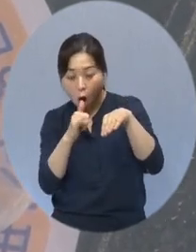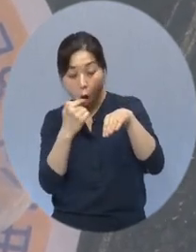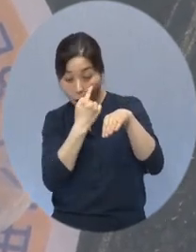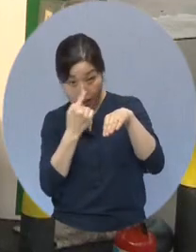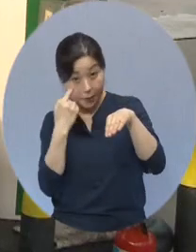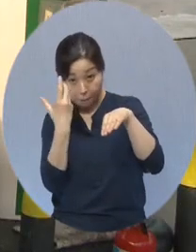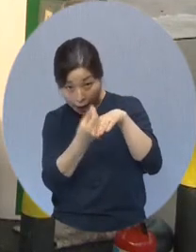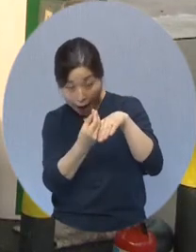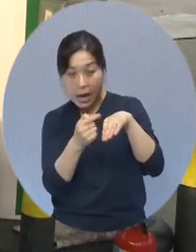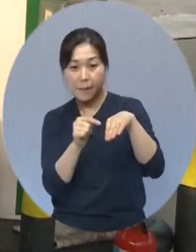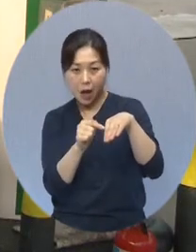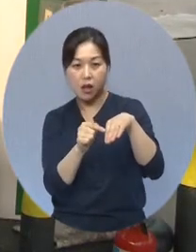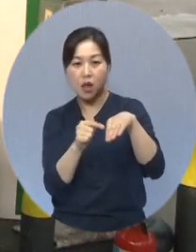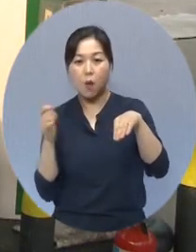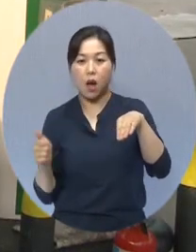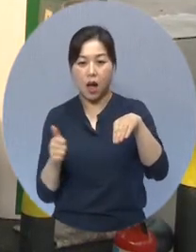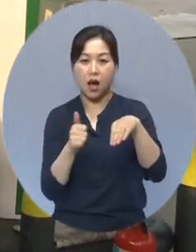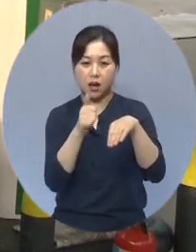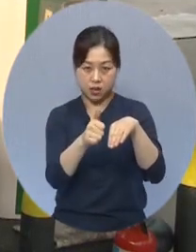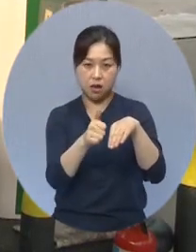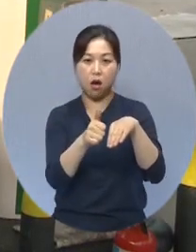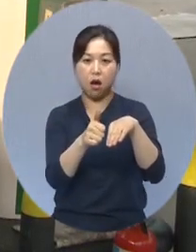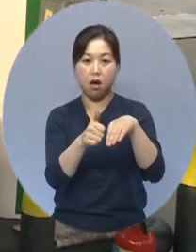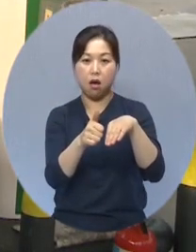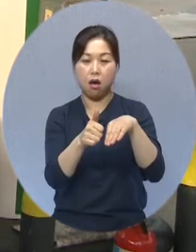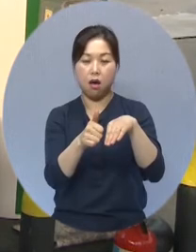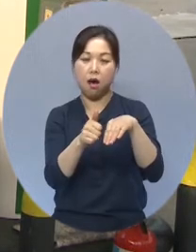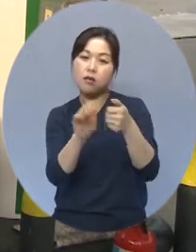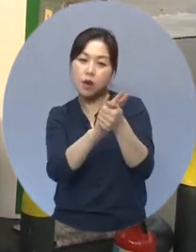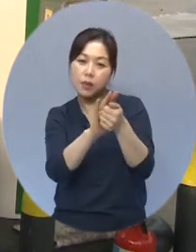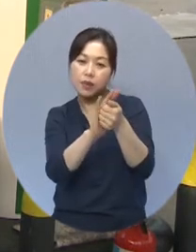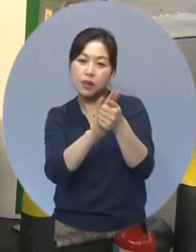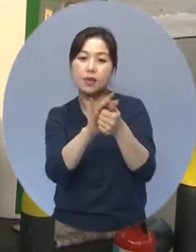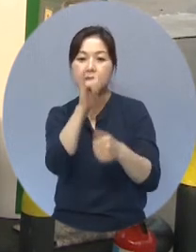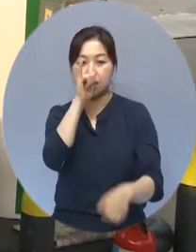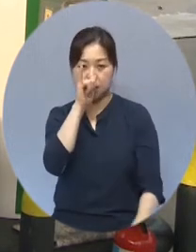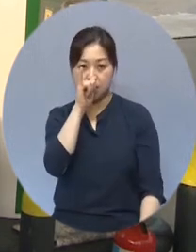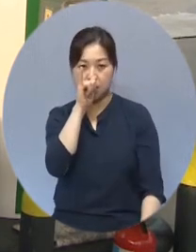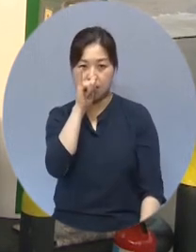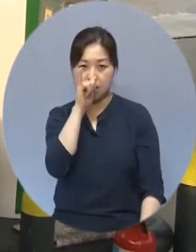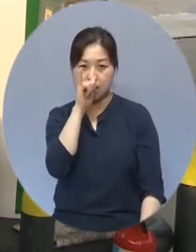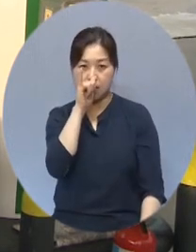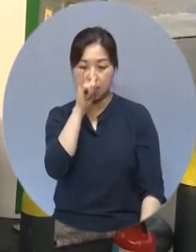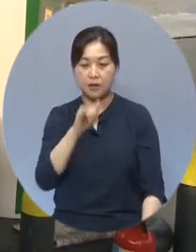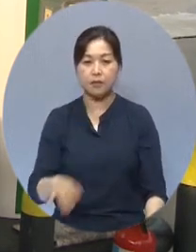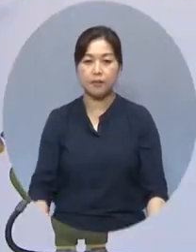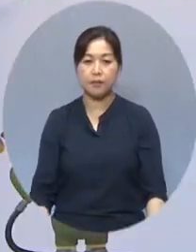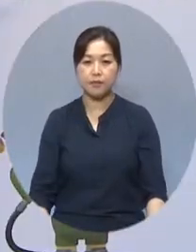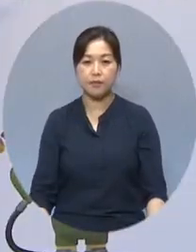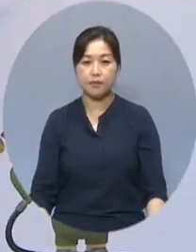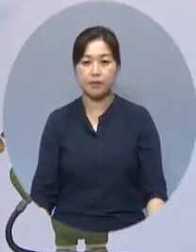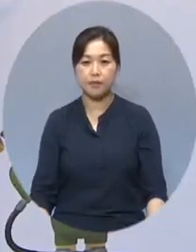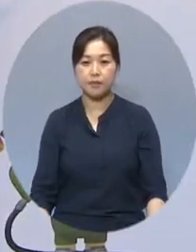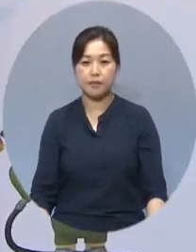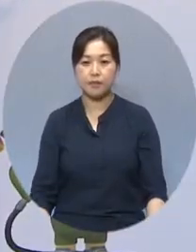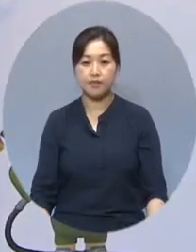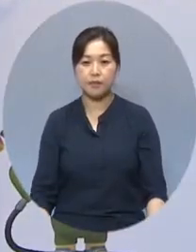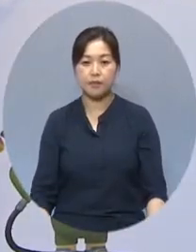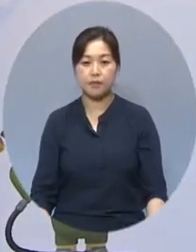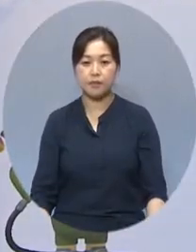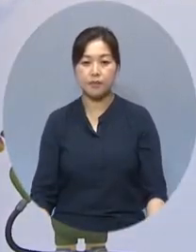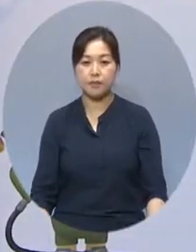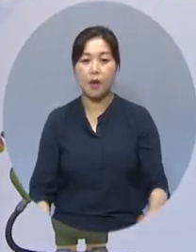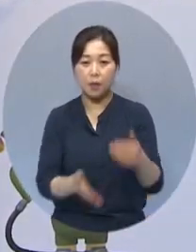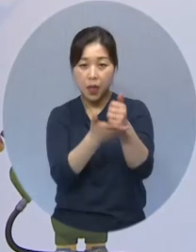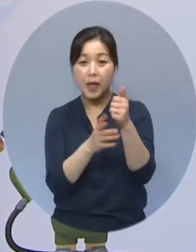있으면 오셔서 직접 그 서비스를 해주는 그러니까 어찌 보면 이제 전부